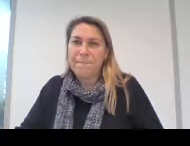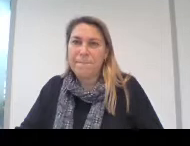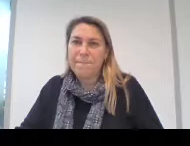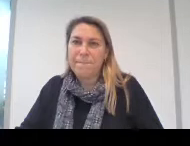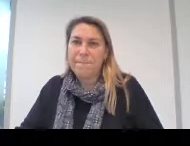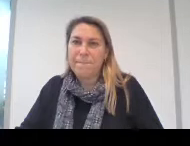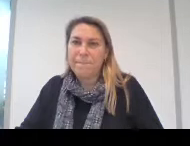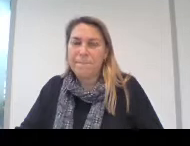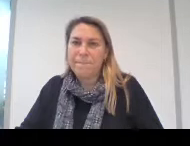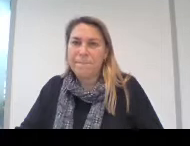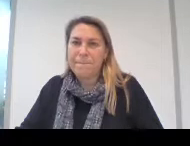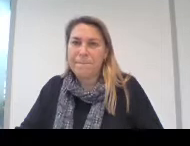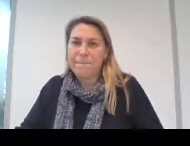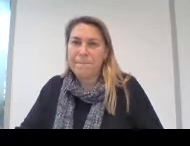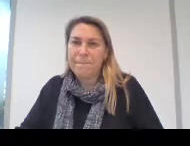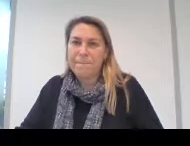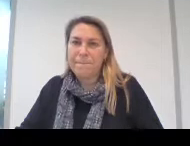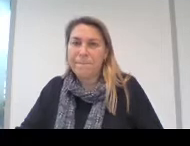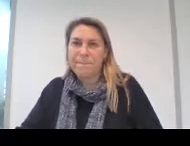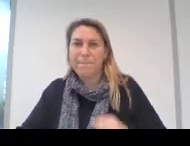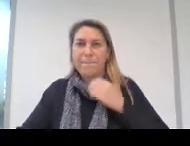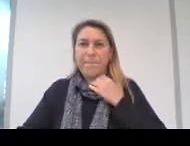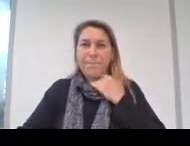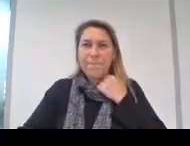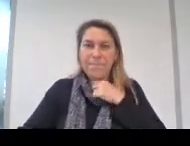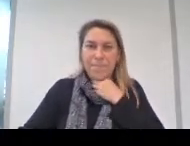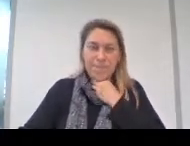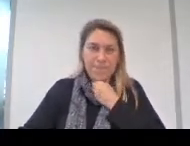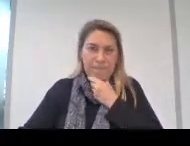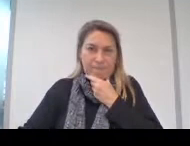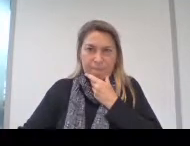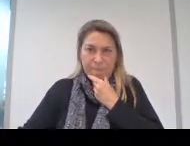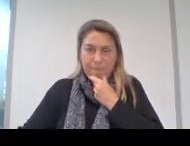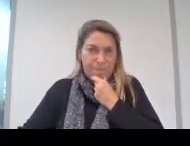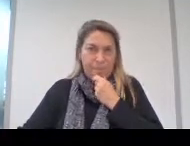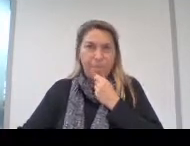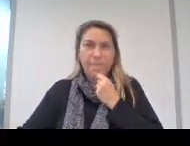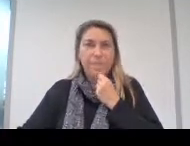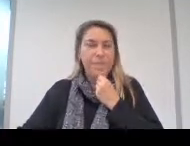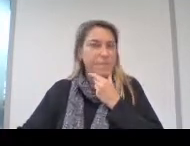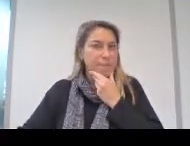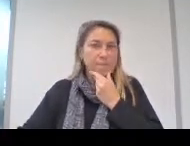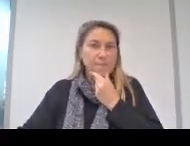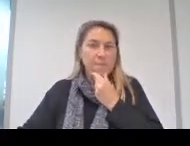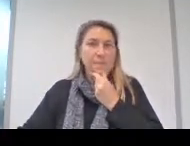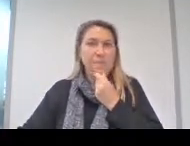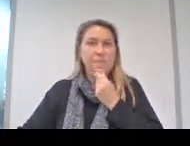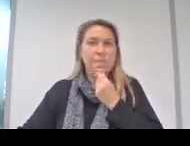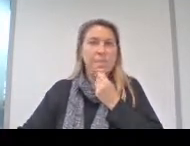a des rivières qui permettent ce tourisme fluvial, qui permettent aussi des activités nautiques, des activités d'eau